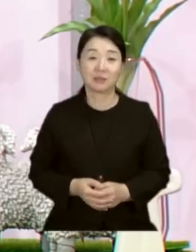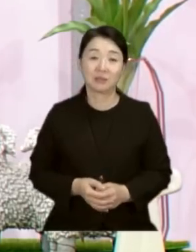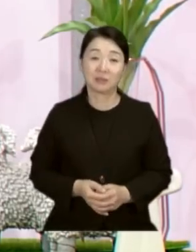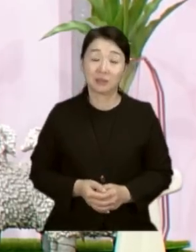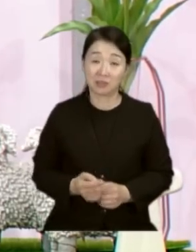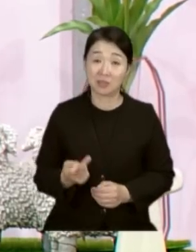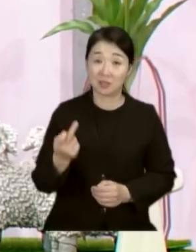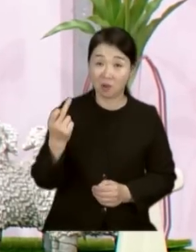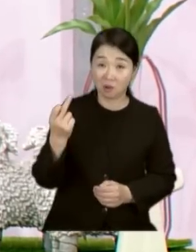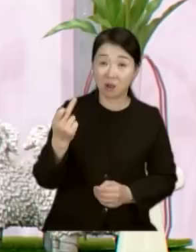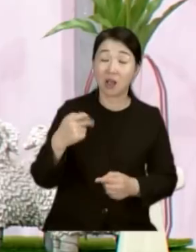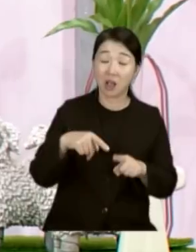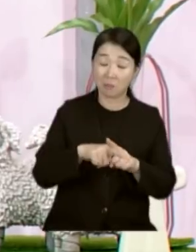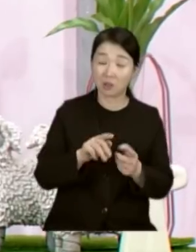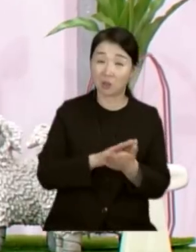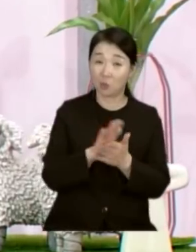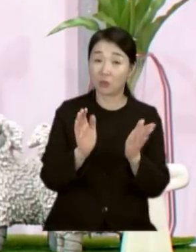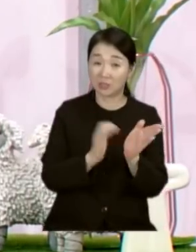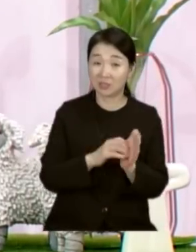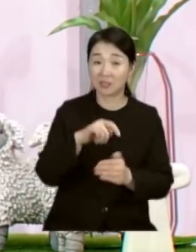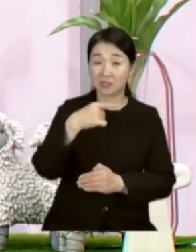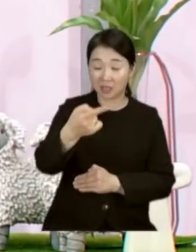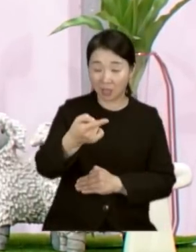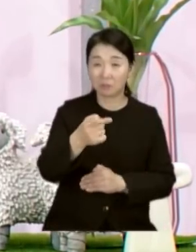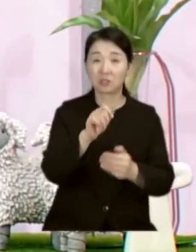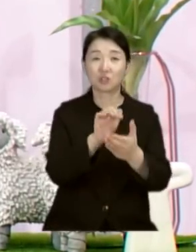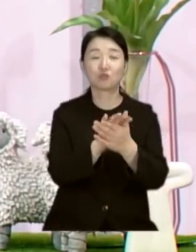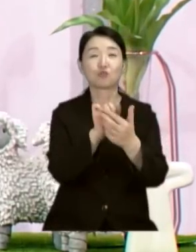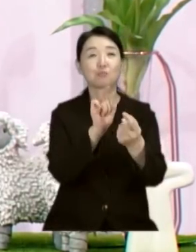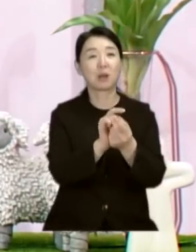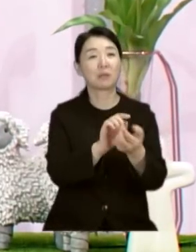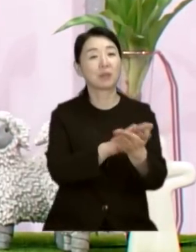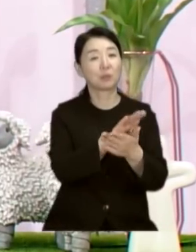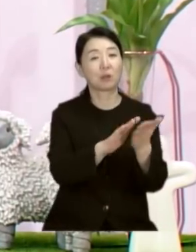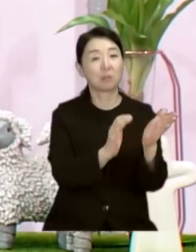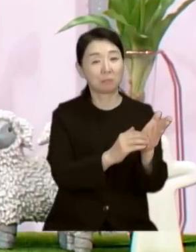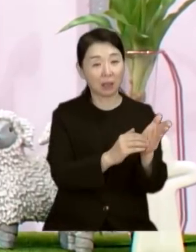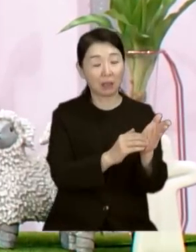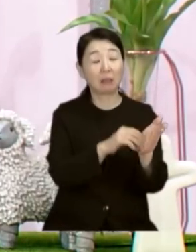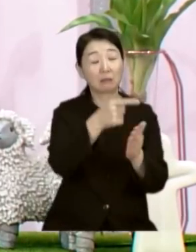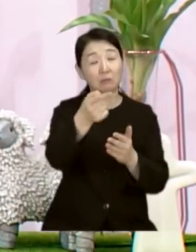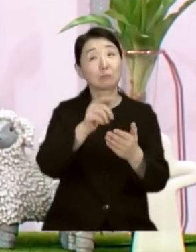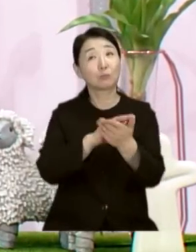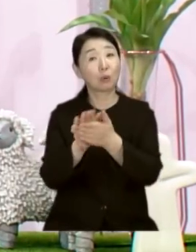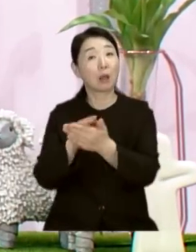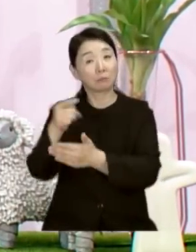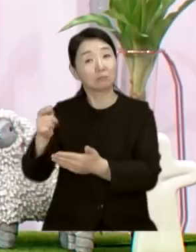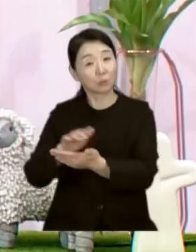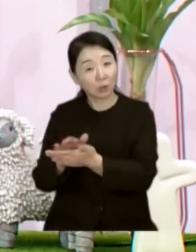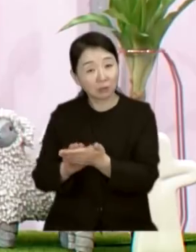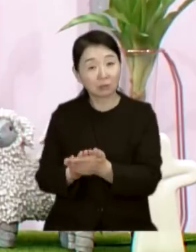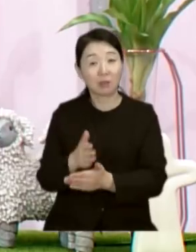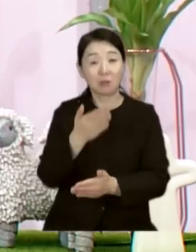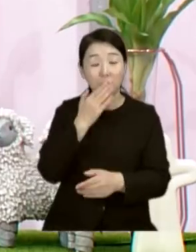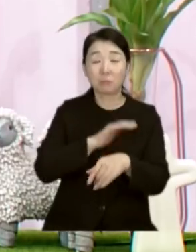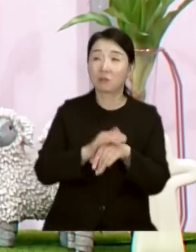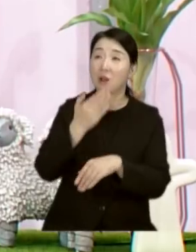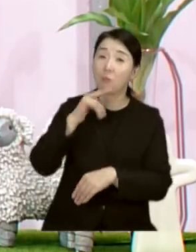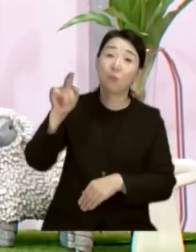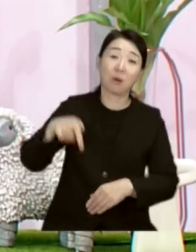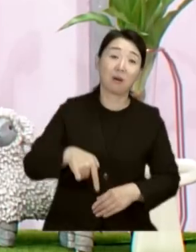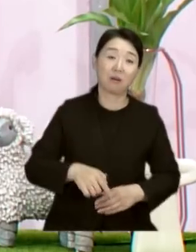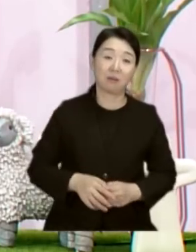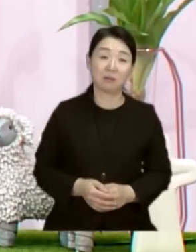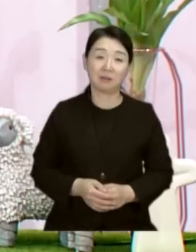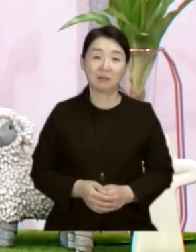뭐 이 형들하고 노는 게 끝나면 또 요 친구들 만나서 또 끝나면 또 여기 가서 놀고 막 밥도 자로도 먹고